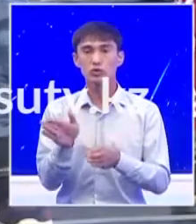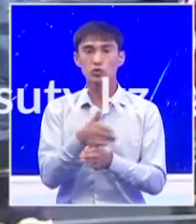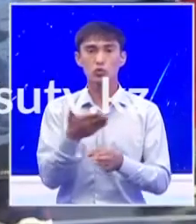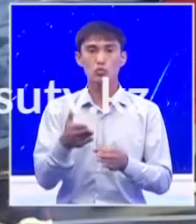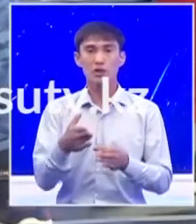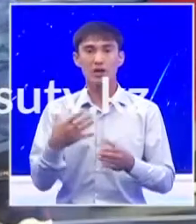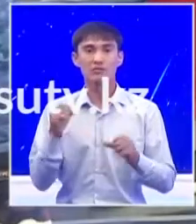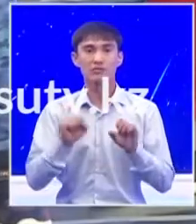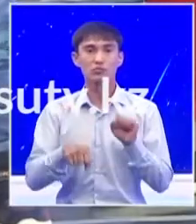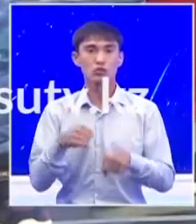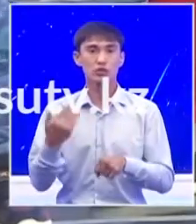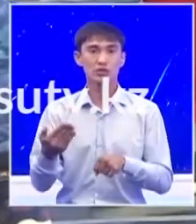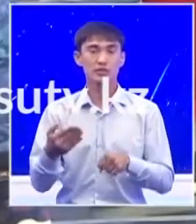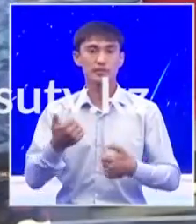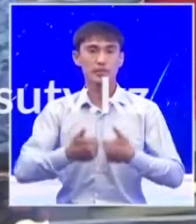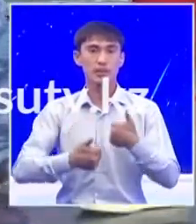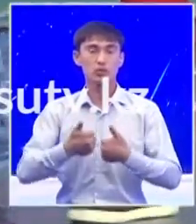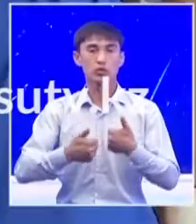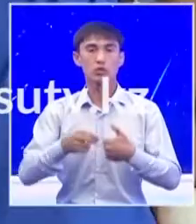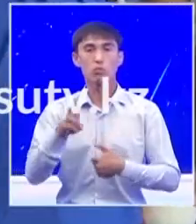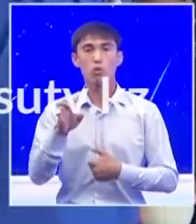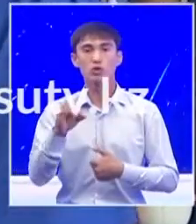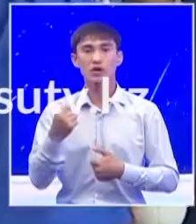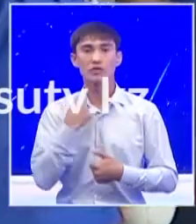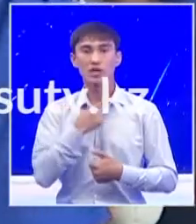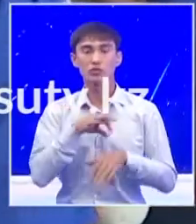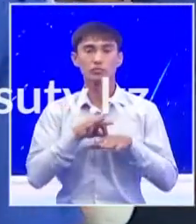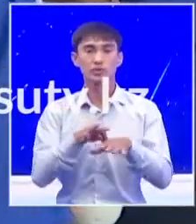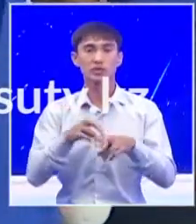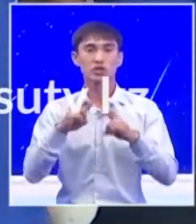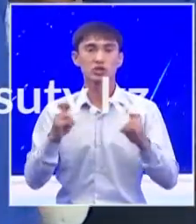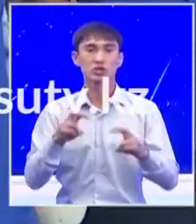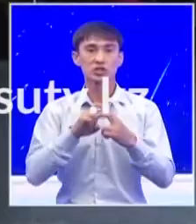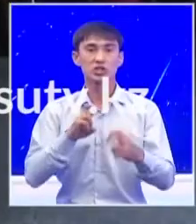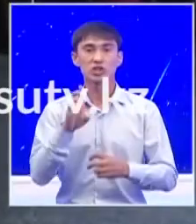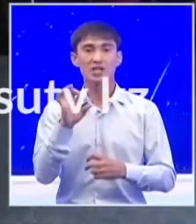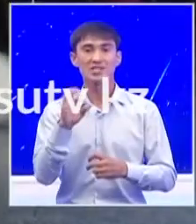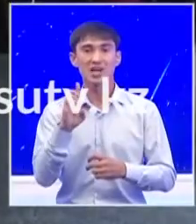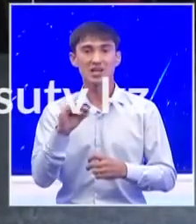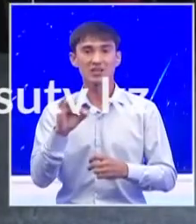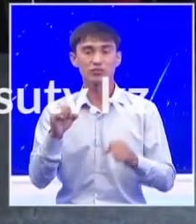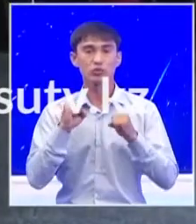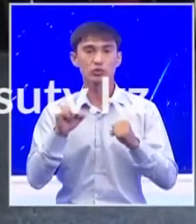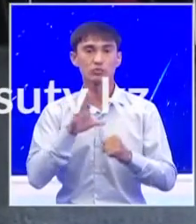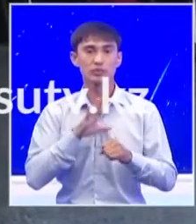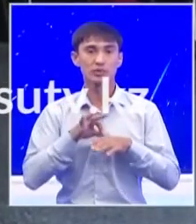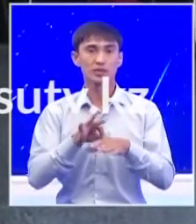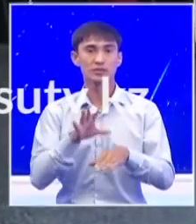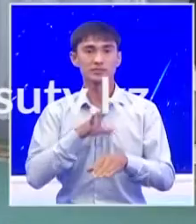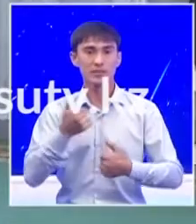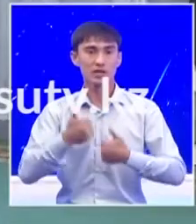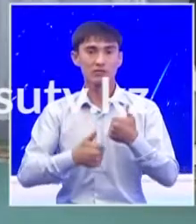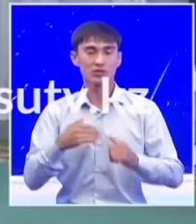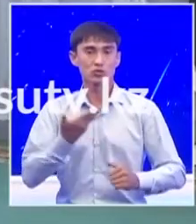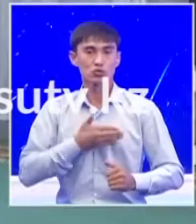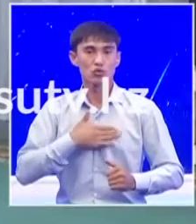зависимости от их возможностей. Турнир по боче проходил в Талдыкурганском дворце спорта «Жастар». Что может быть лучше для ребенка, чем развитие соревновательного